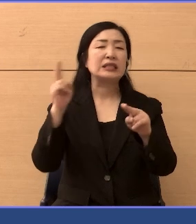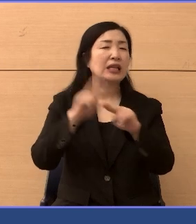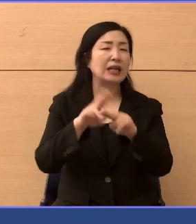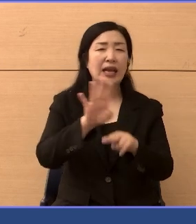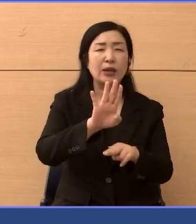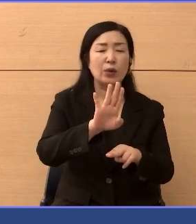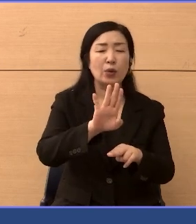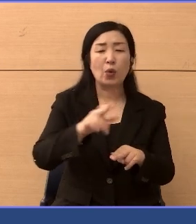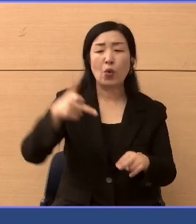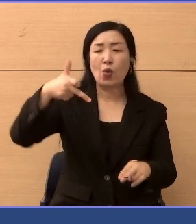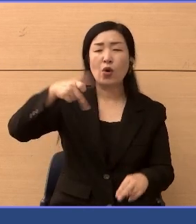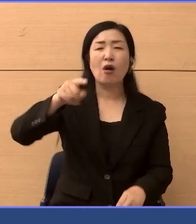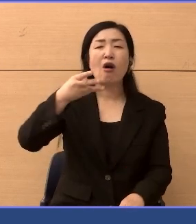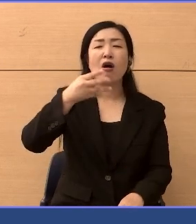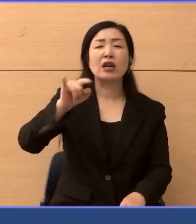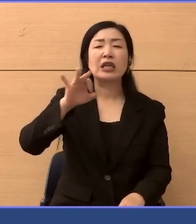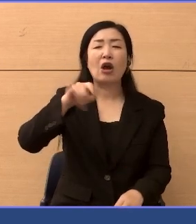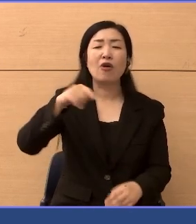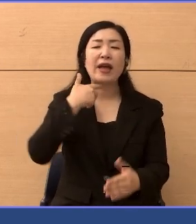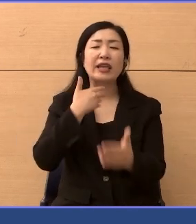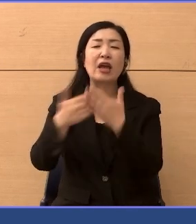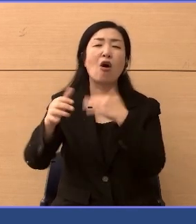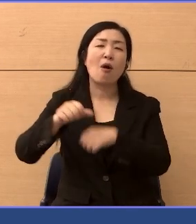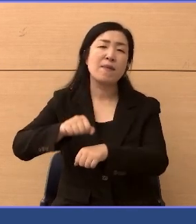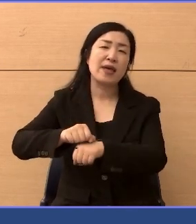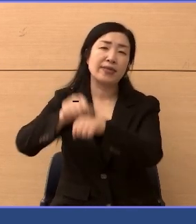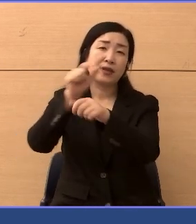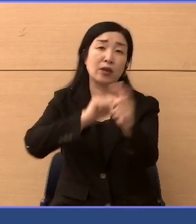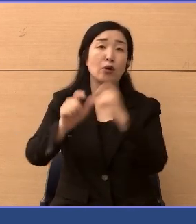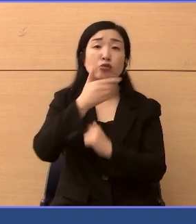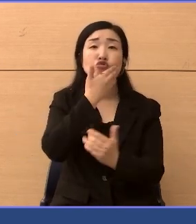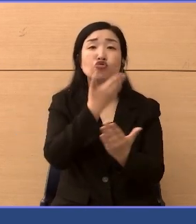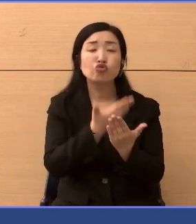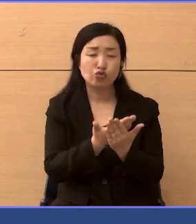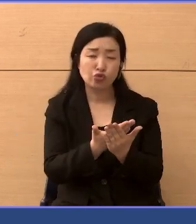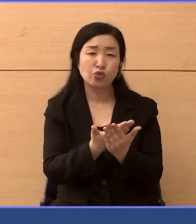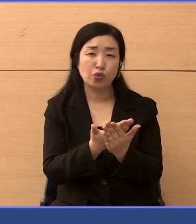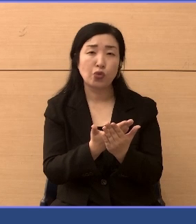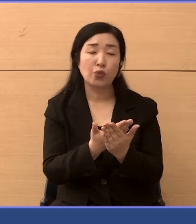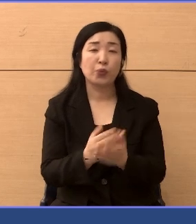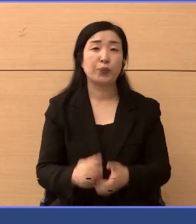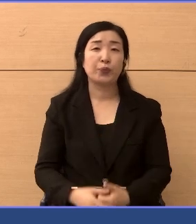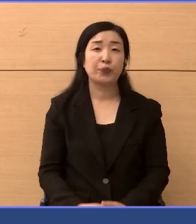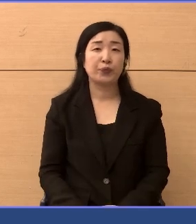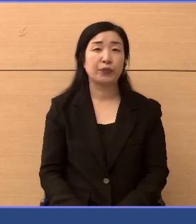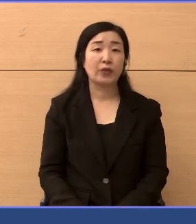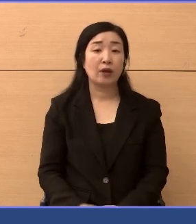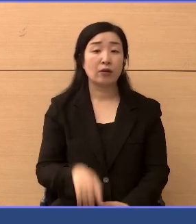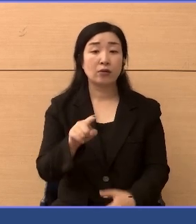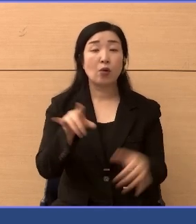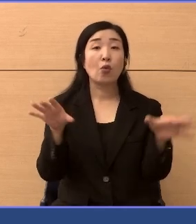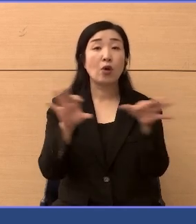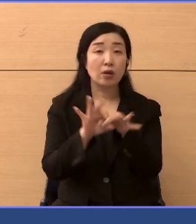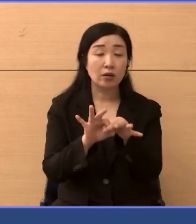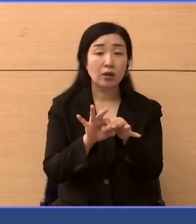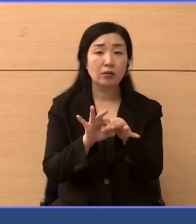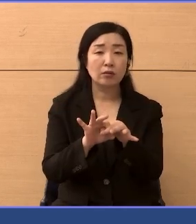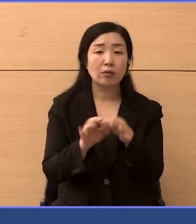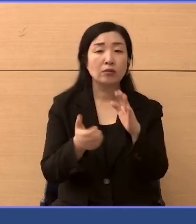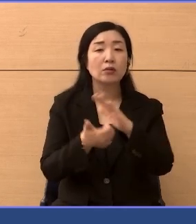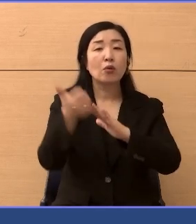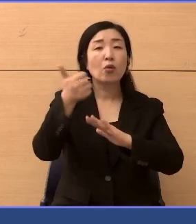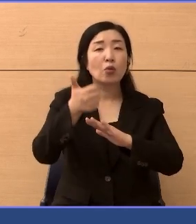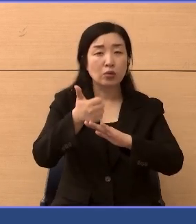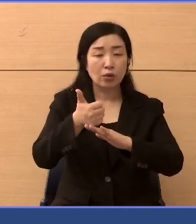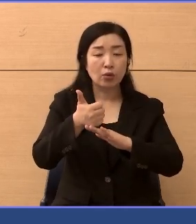커리어에 take 진입할 수 care of 있도록 their 하는 living 것이 이 accommodation, 시기 환자들에 be 대한 able to feed 접근법이라고 하겠고요. themselves 그와 successfully, 관련해서